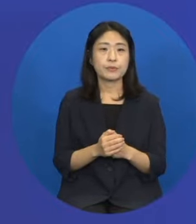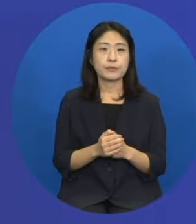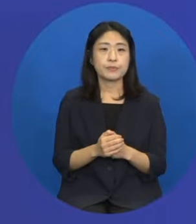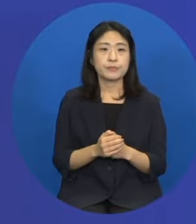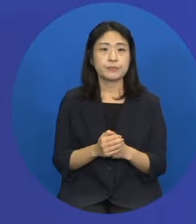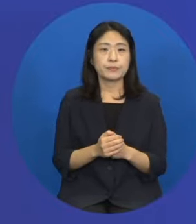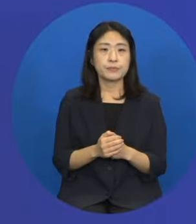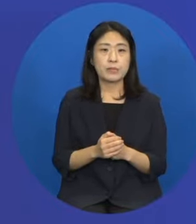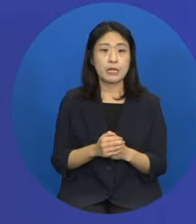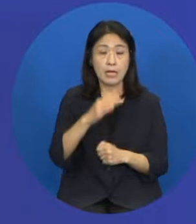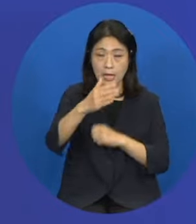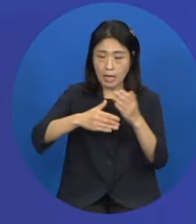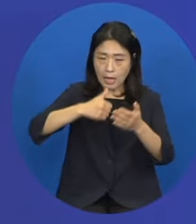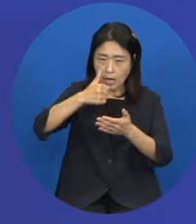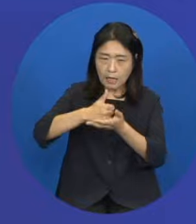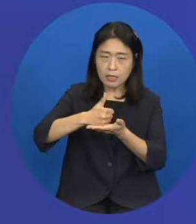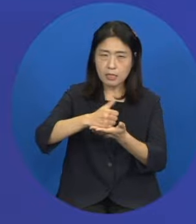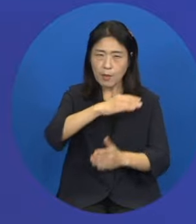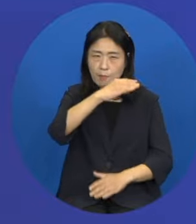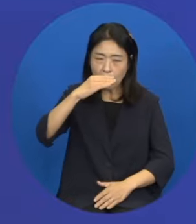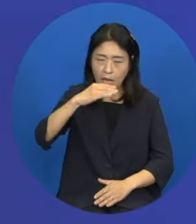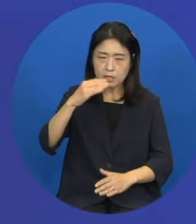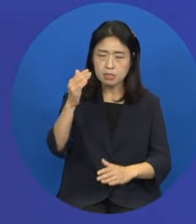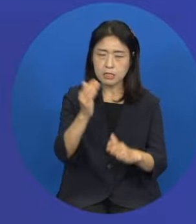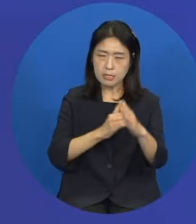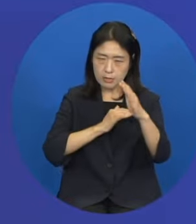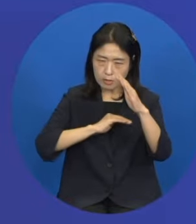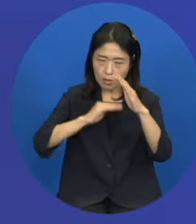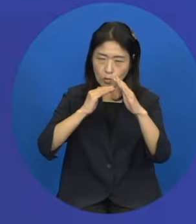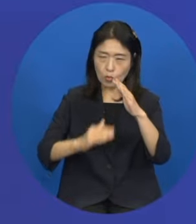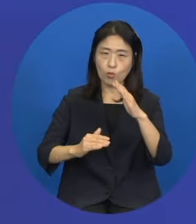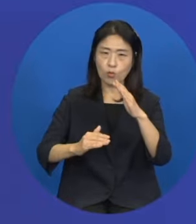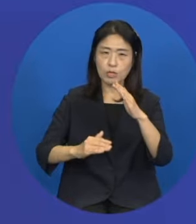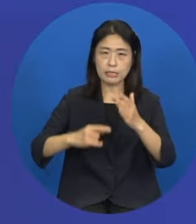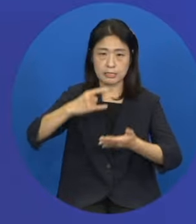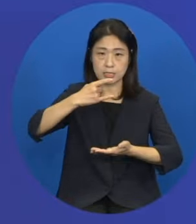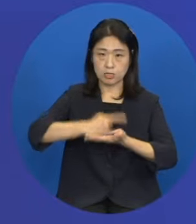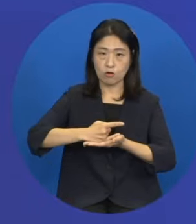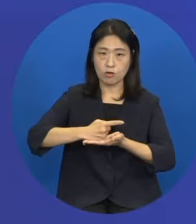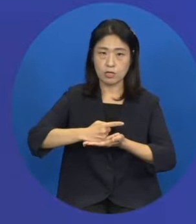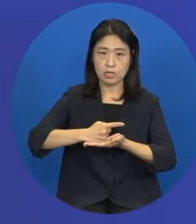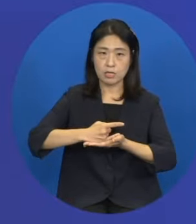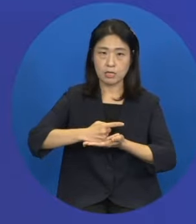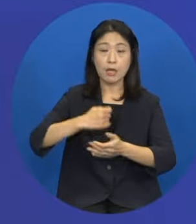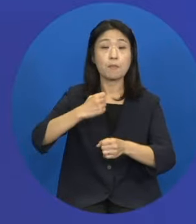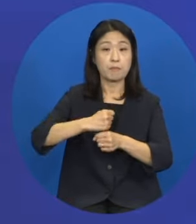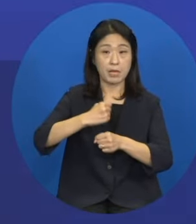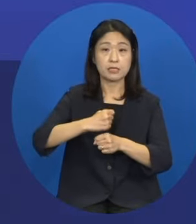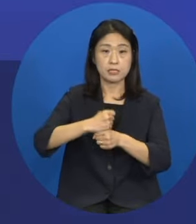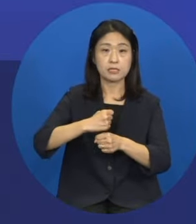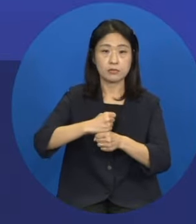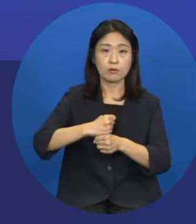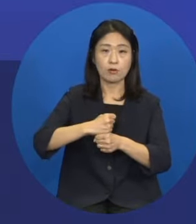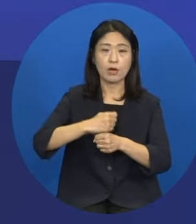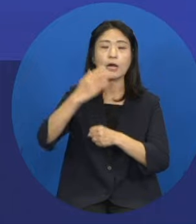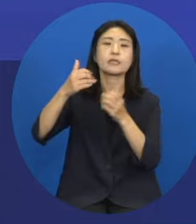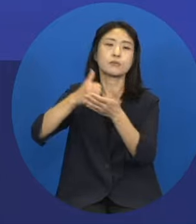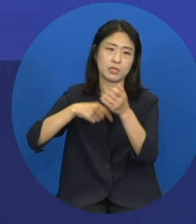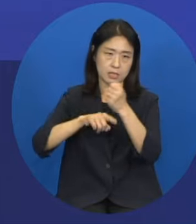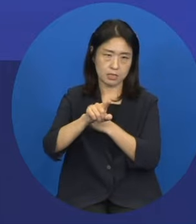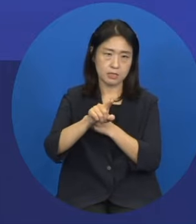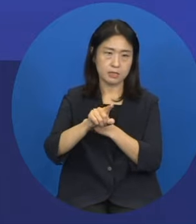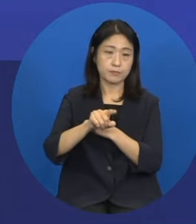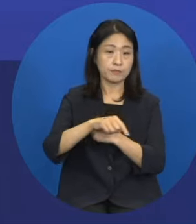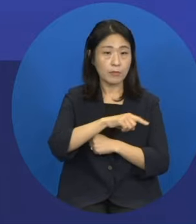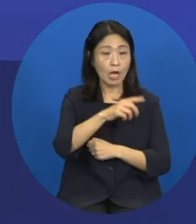하나님의 정의와 공의를 세우는 것이 중요한 하나님의 뜻이고 명령이라고 말씀을 해요. 예를 들어서 미가서 6장 8절에 사람아